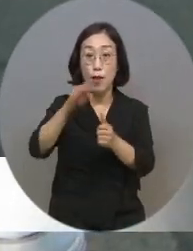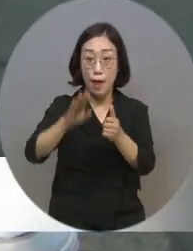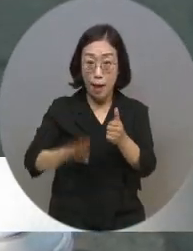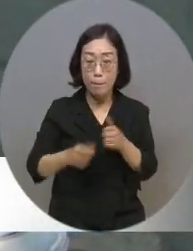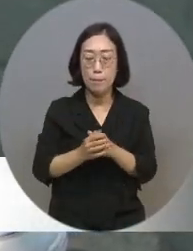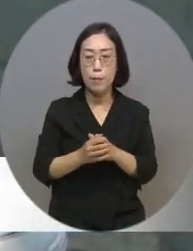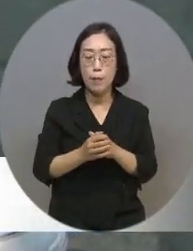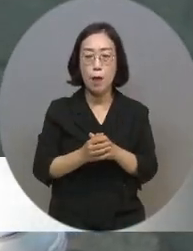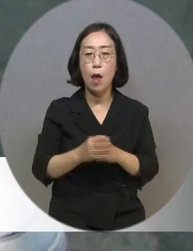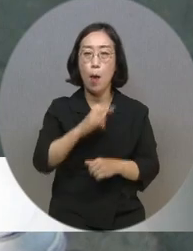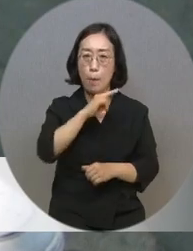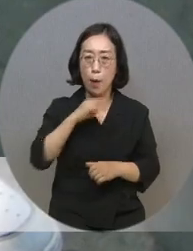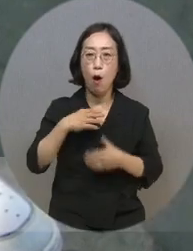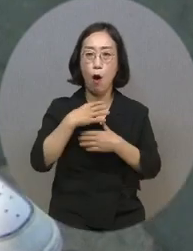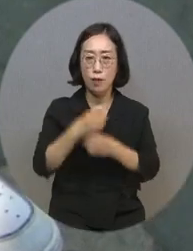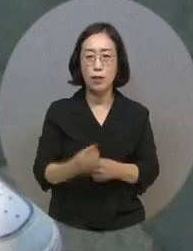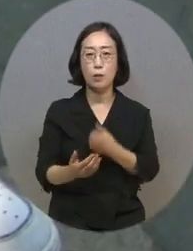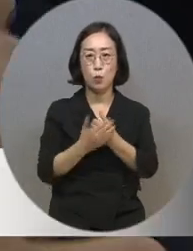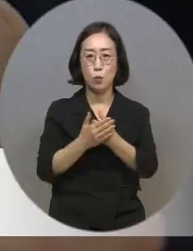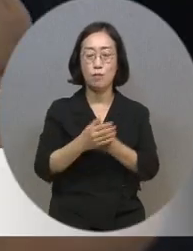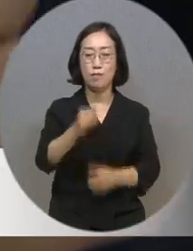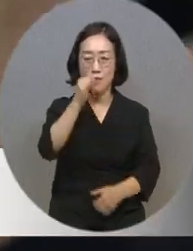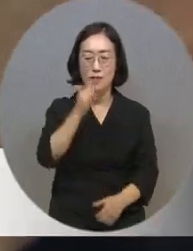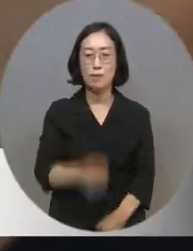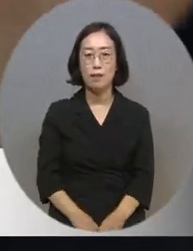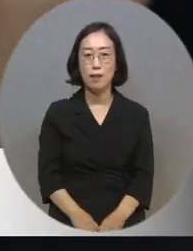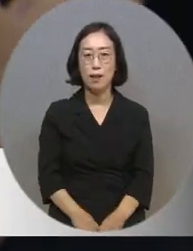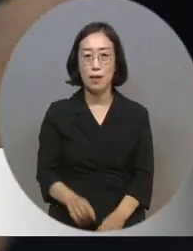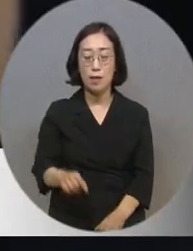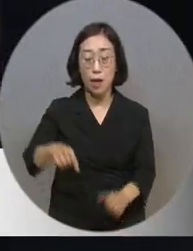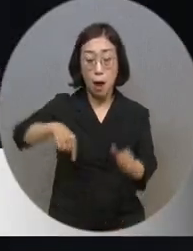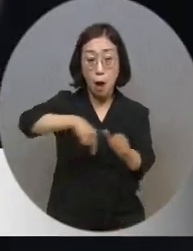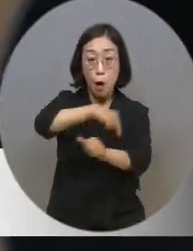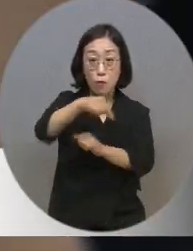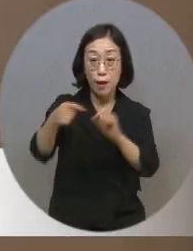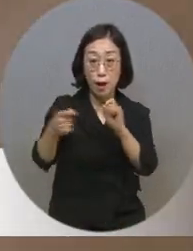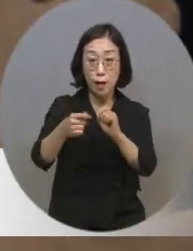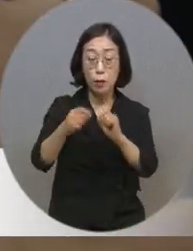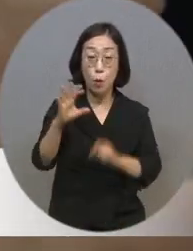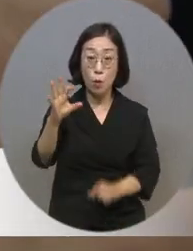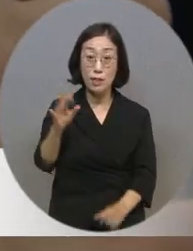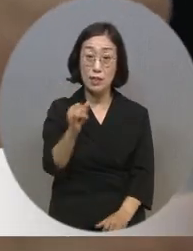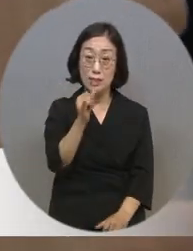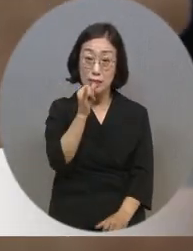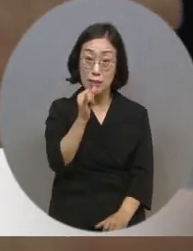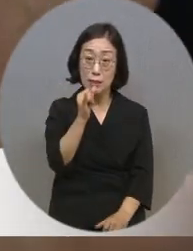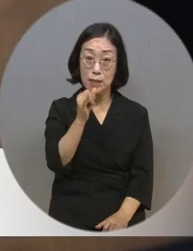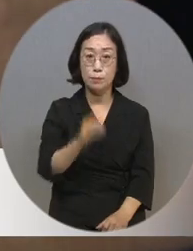이동의 편의를 제공하고 있습니다이 주변에 혹시 화장실이